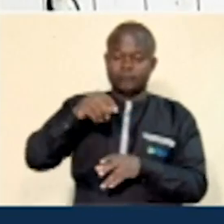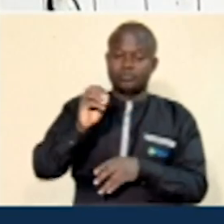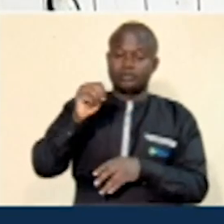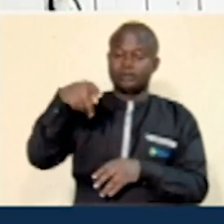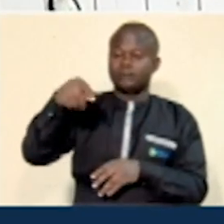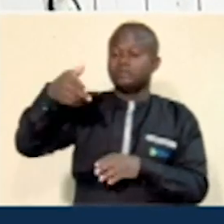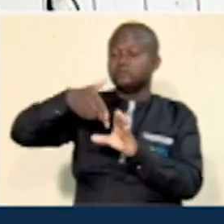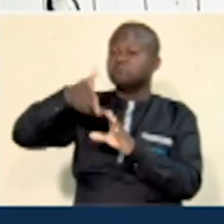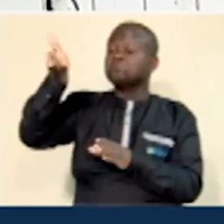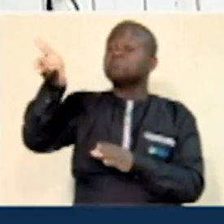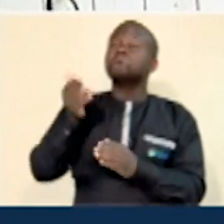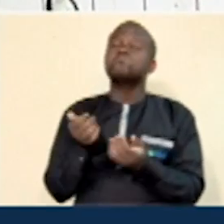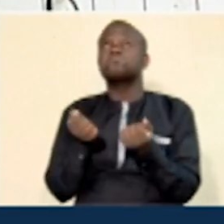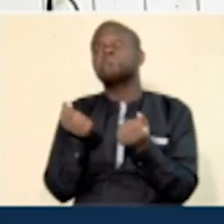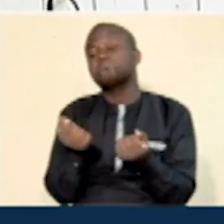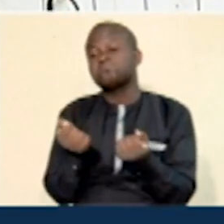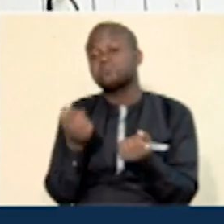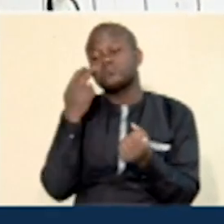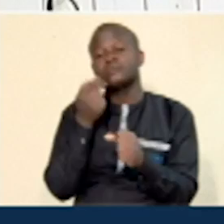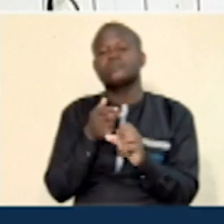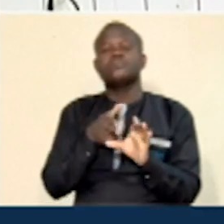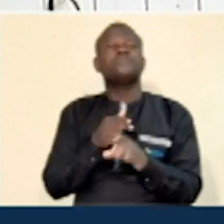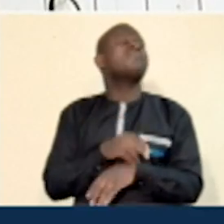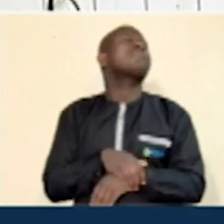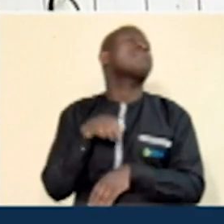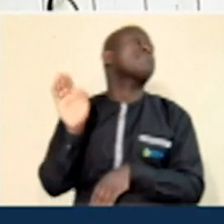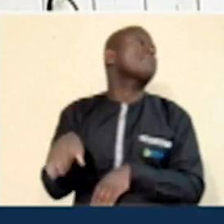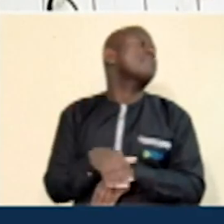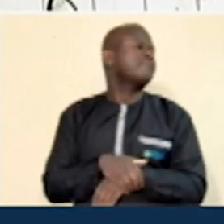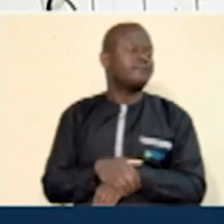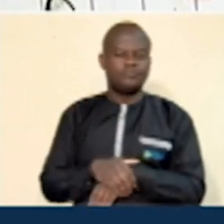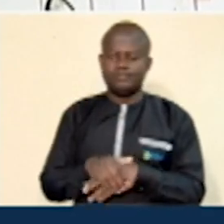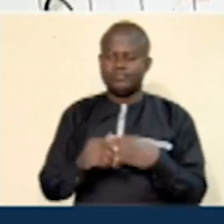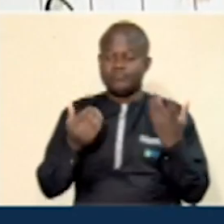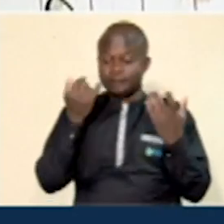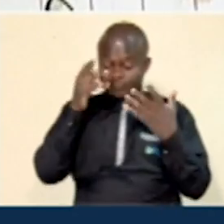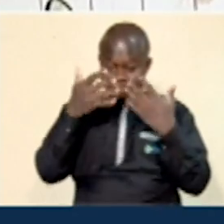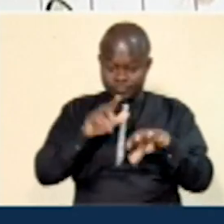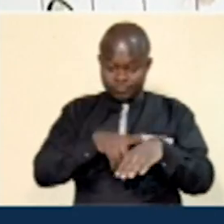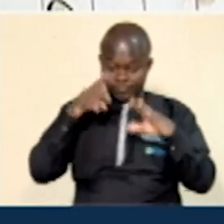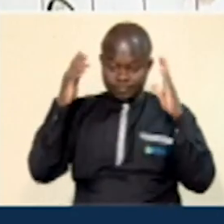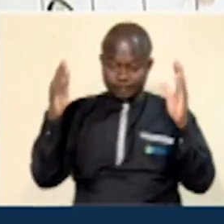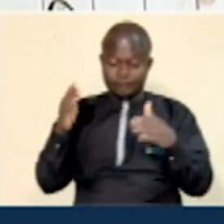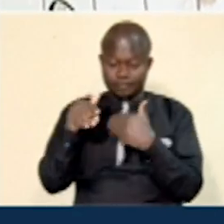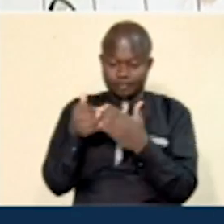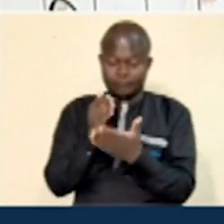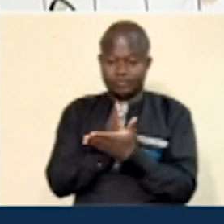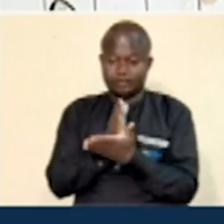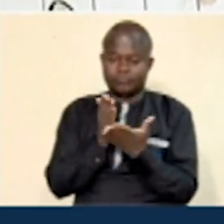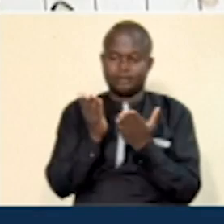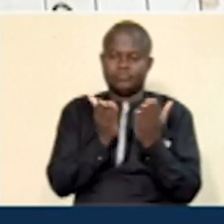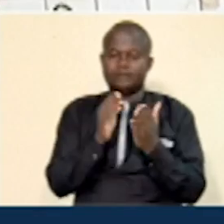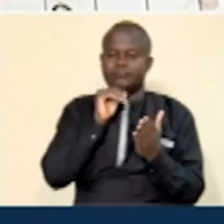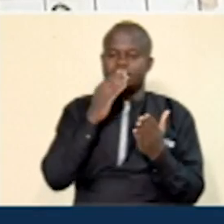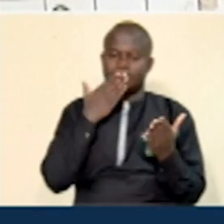runaka, sitasiyo runaka, ugasanga umupompiste arakwirengagije, usanga uhamaze igihe kirekire, mbese ukabona serivisi